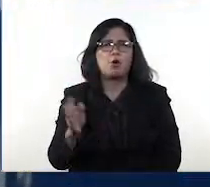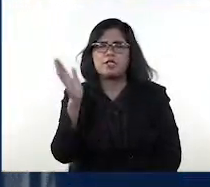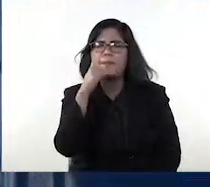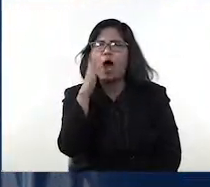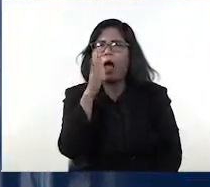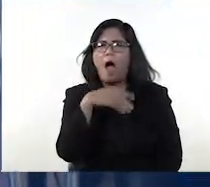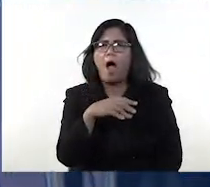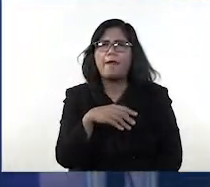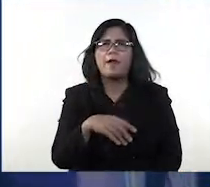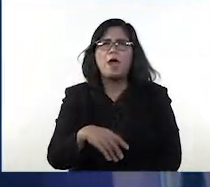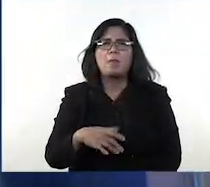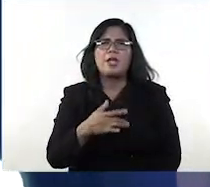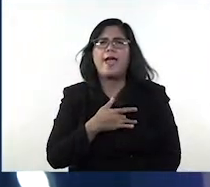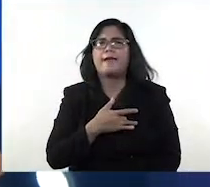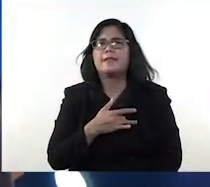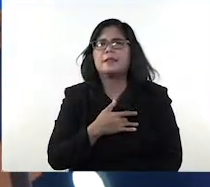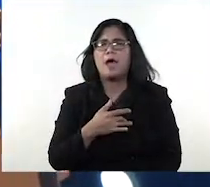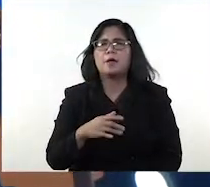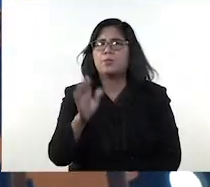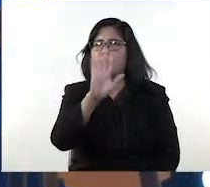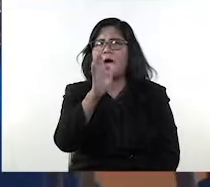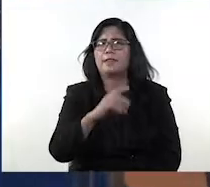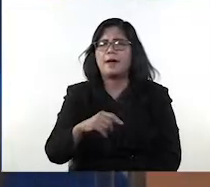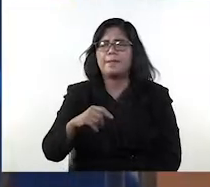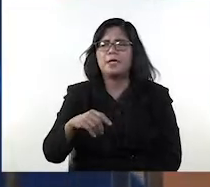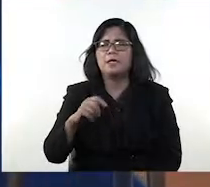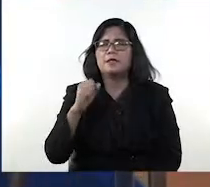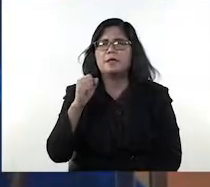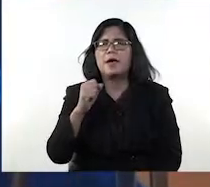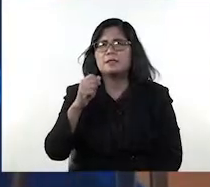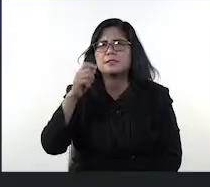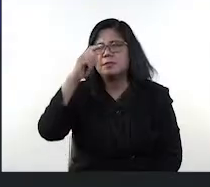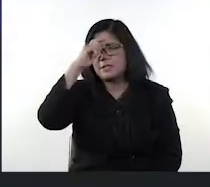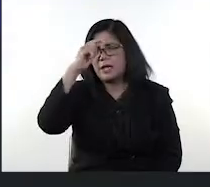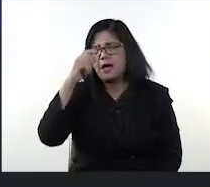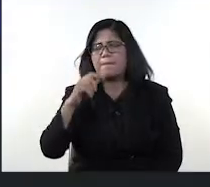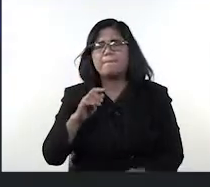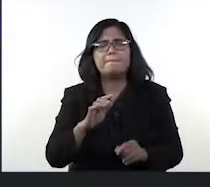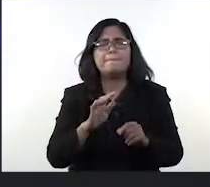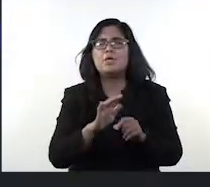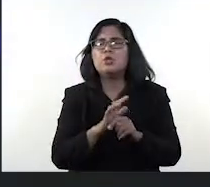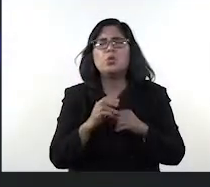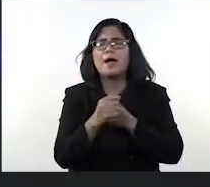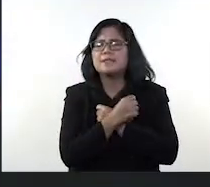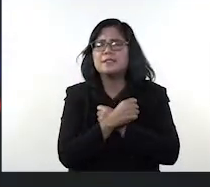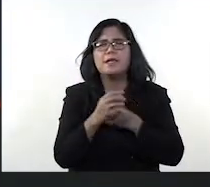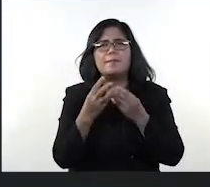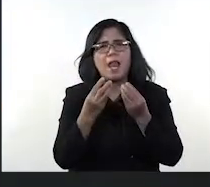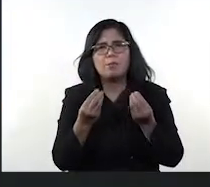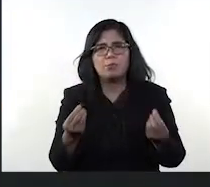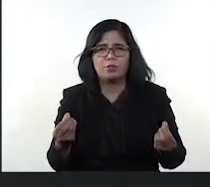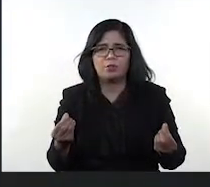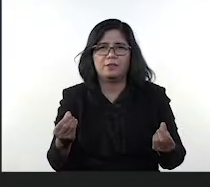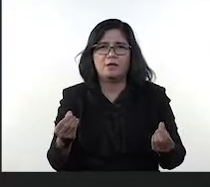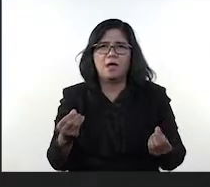Sembarangan dia bukan Tegas yang menyakitkan tapi dia tegas tapi bijaksana penuh kasih dan kelemahlembutan Hai akupun